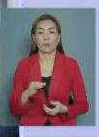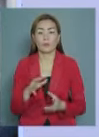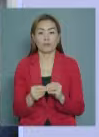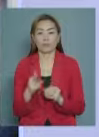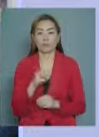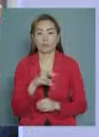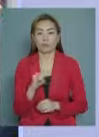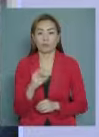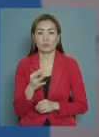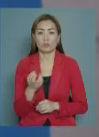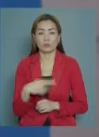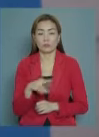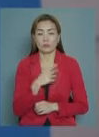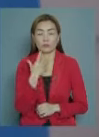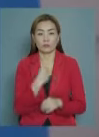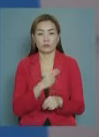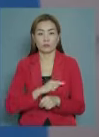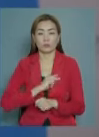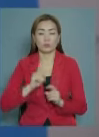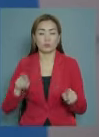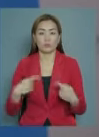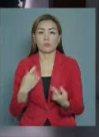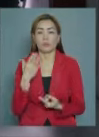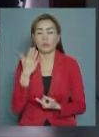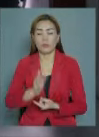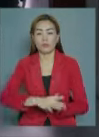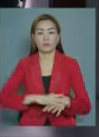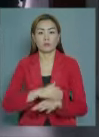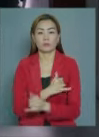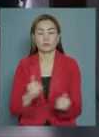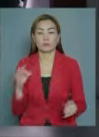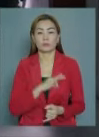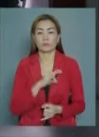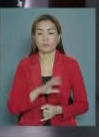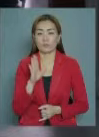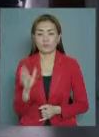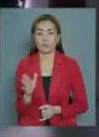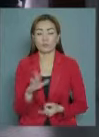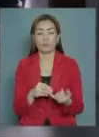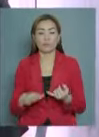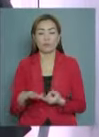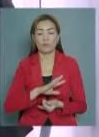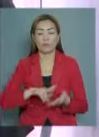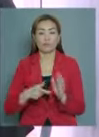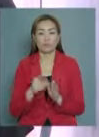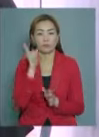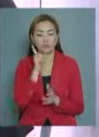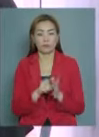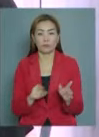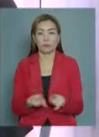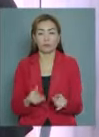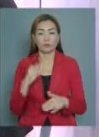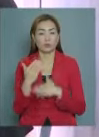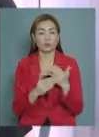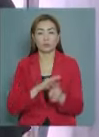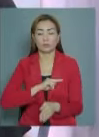мен Дамумет ақпараттық жүйесі өз жұмысын қарқынды жалғастыруда. Халық игілігі үшін пайдалануға берілген бұл жүйенің мобильді қосымшасы да